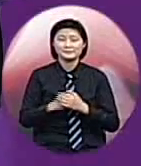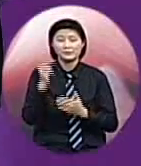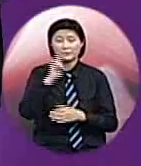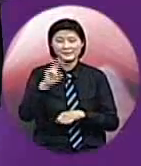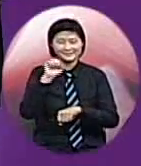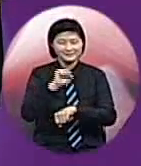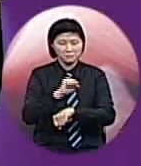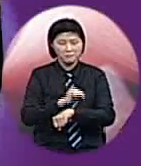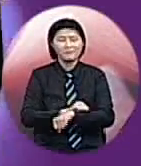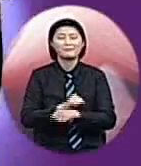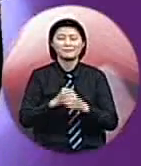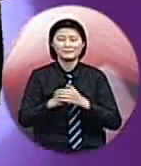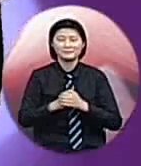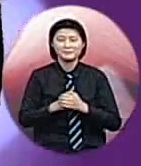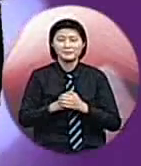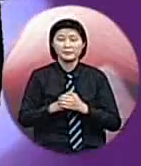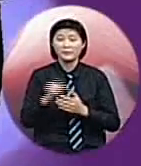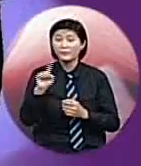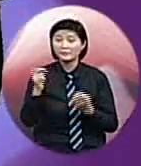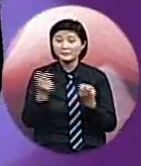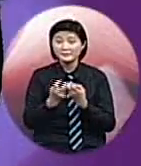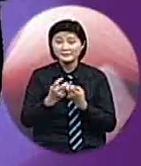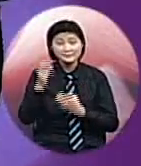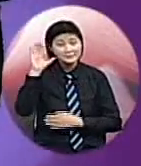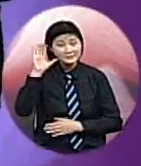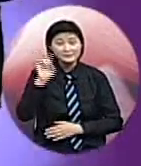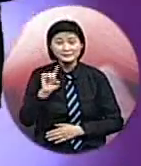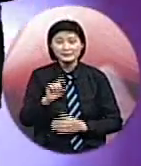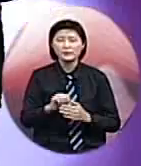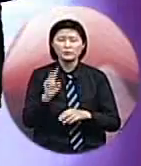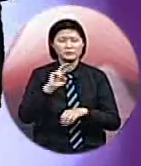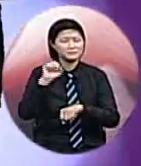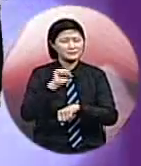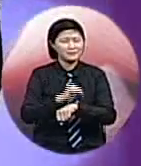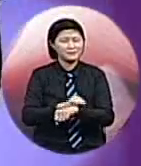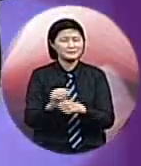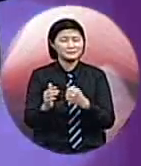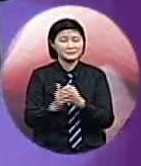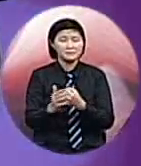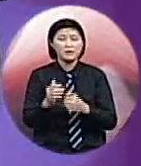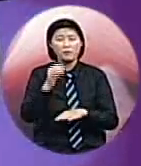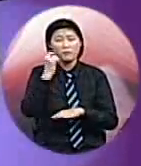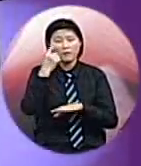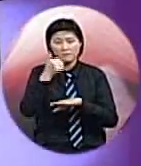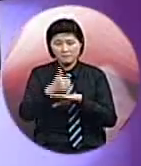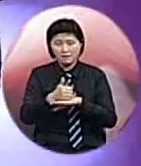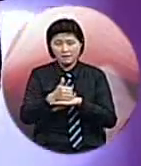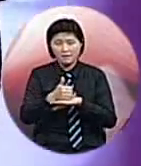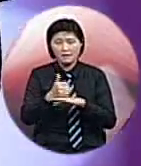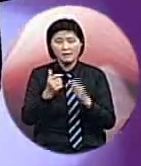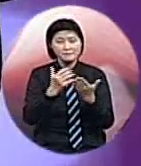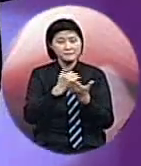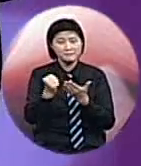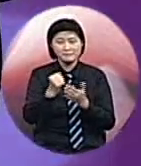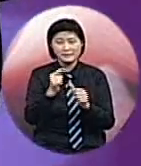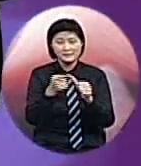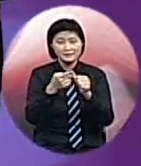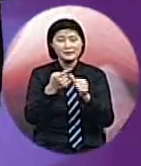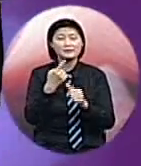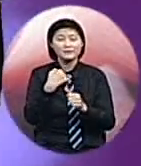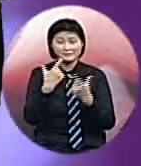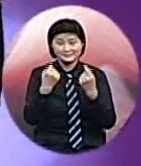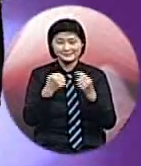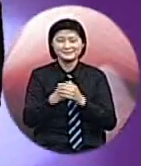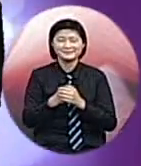노래 잘하시네. 네. 네? 어땠어요? 듣는 소리. 노래를 너무 잘하셔갖고 그래. 월말 티켓을 또 따가지 않으실까. 네.